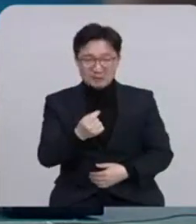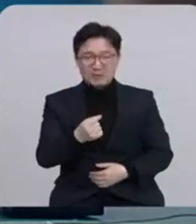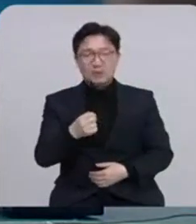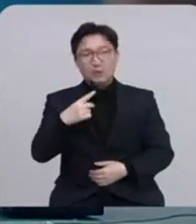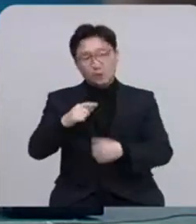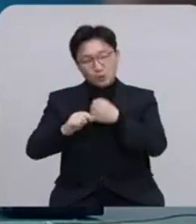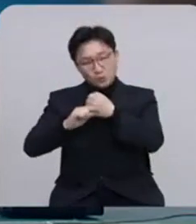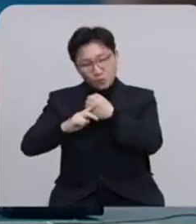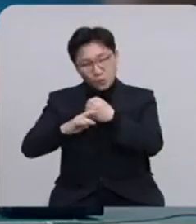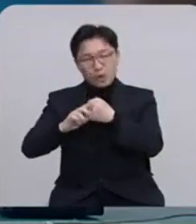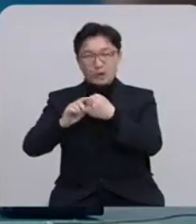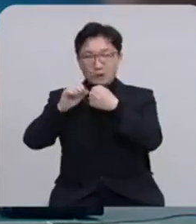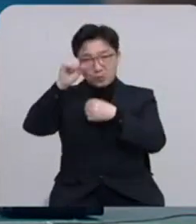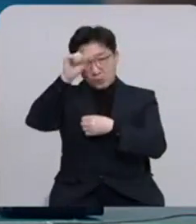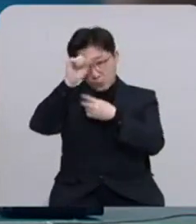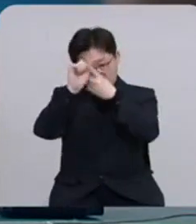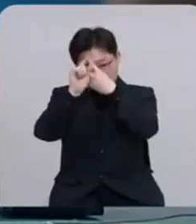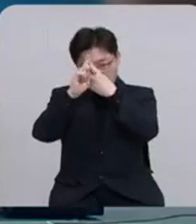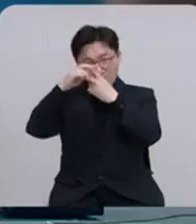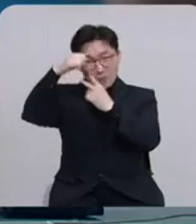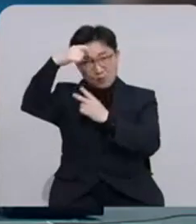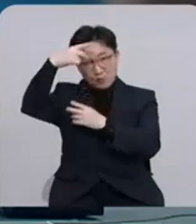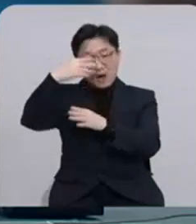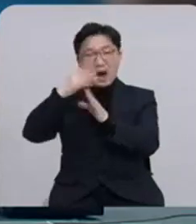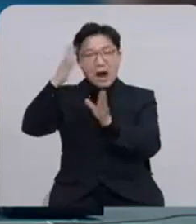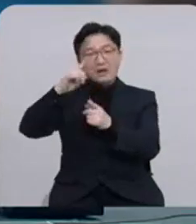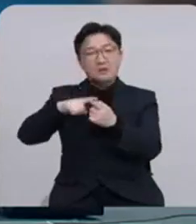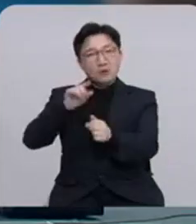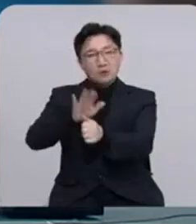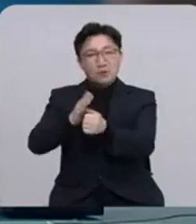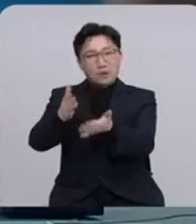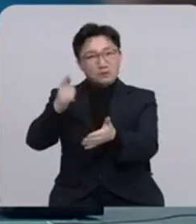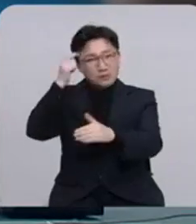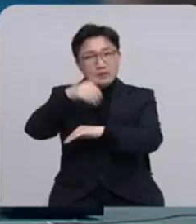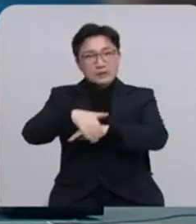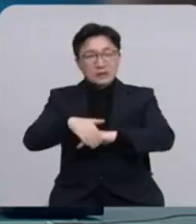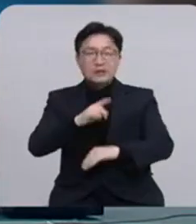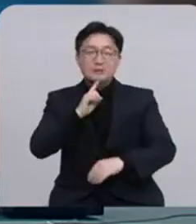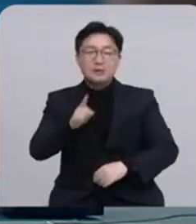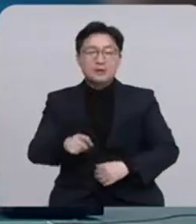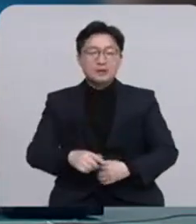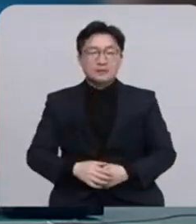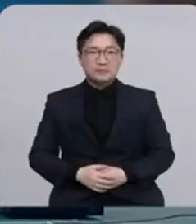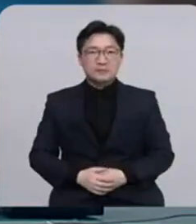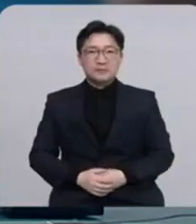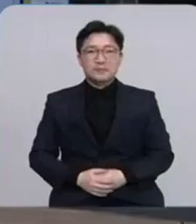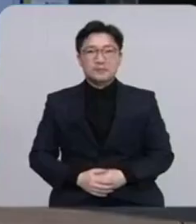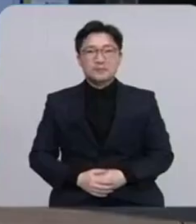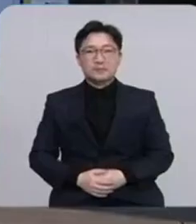위해서 전북교육청도 지원에 나서기로 했습니다. 이종환 기자입니다.